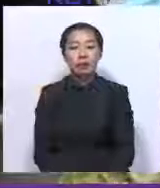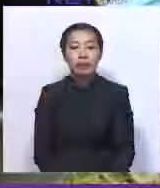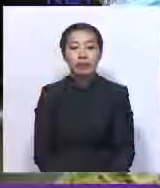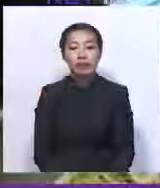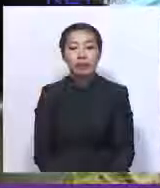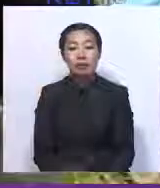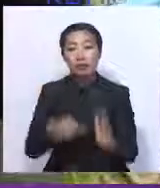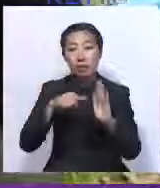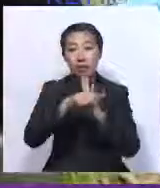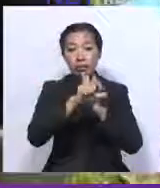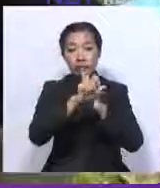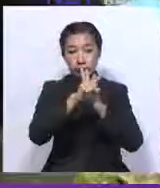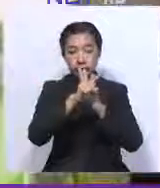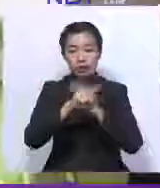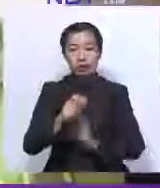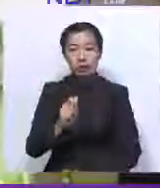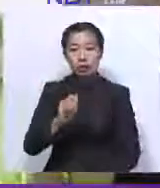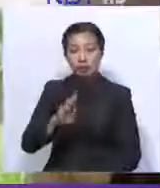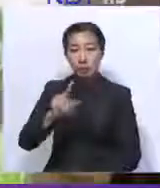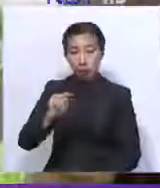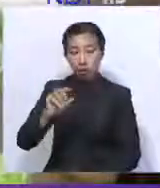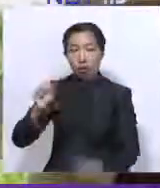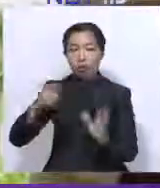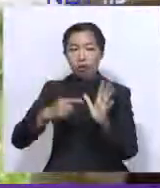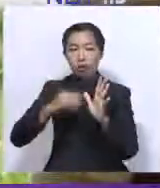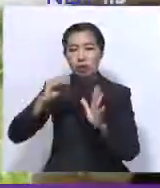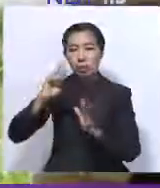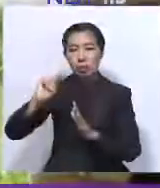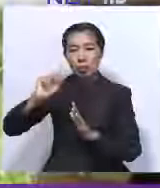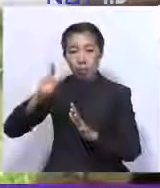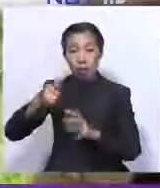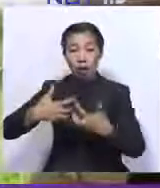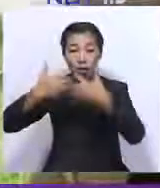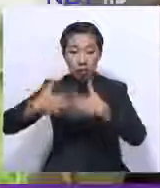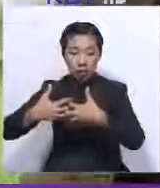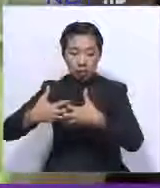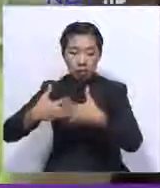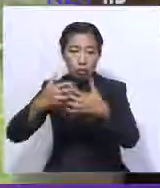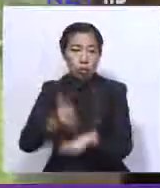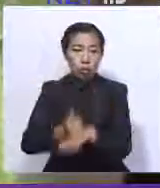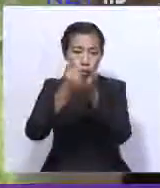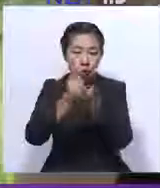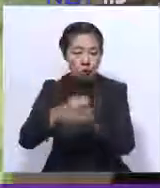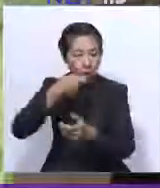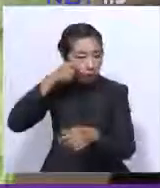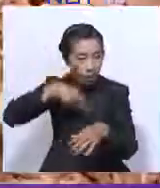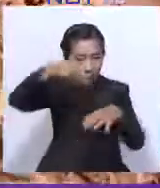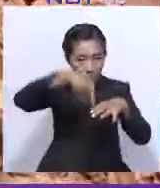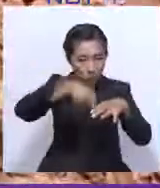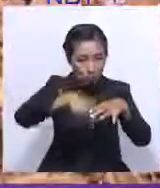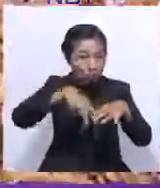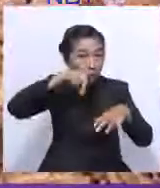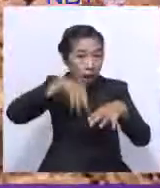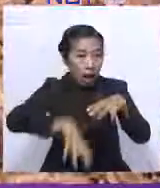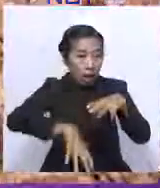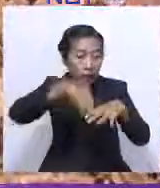จังหวัดศรีสะเกษทางอบต.สำโรงนำเครื่องจักรลงไปช่วยขุดเจาะน้ำบาดาลที่บ้านหนองแคนตำบลสำโรงอำเภออุ